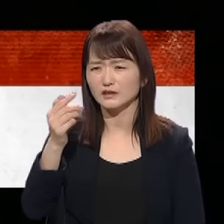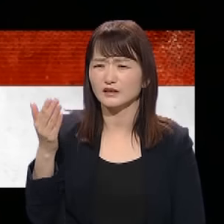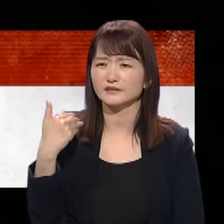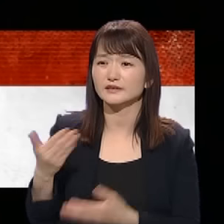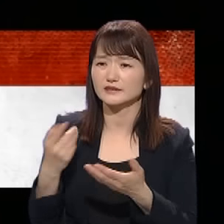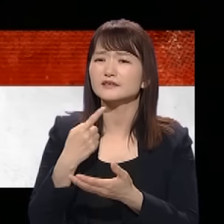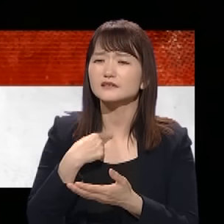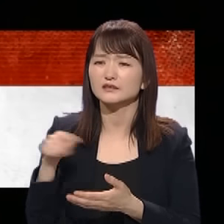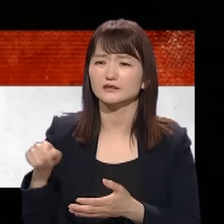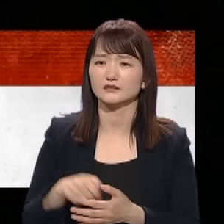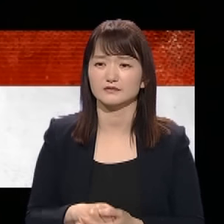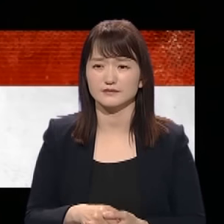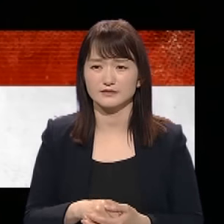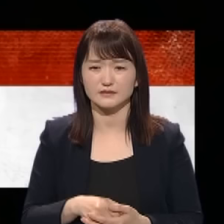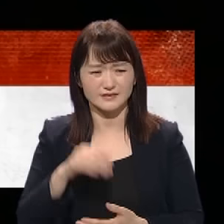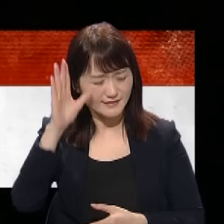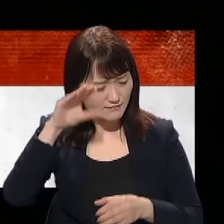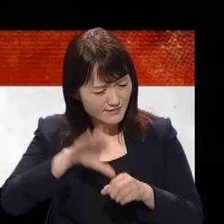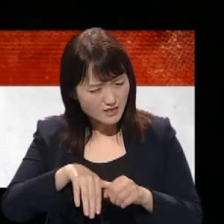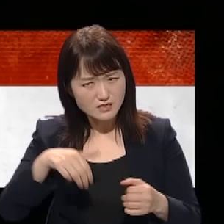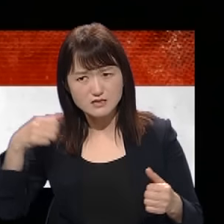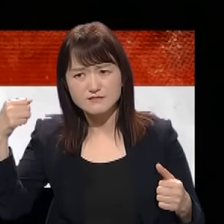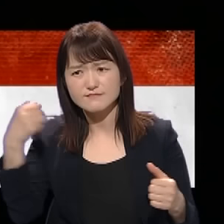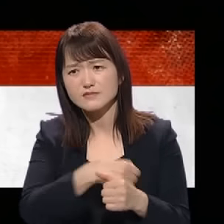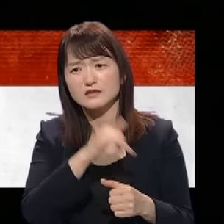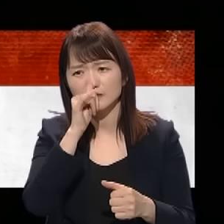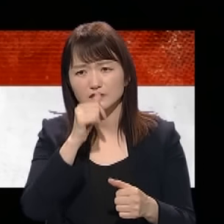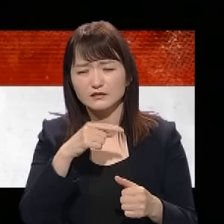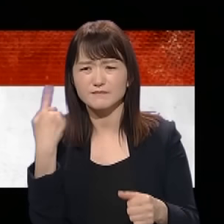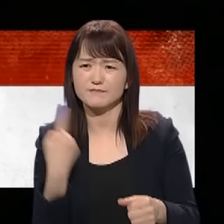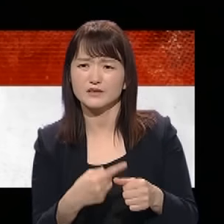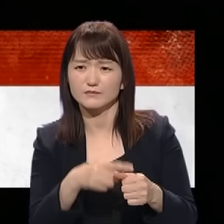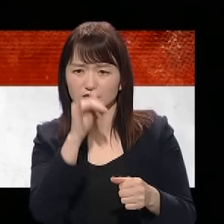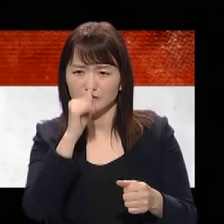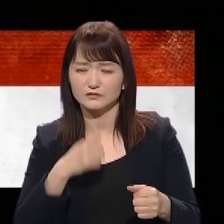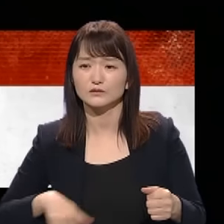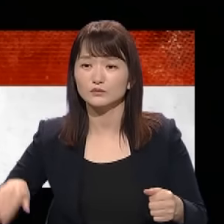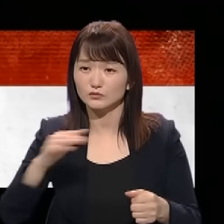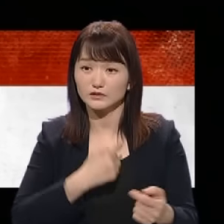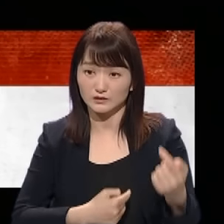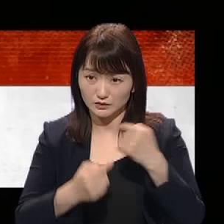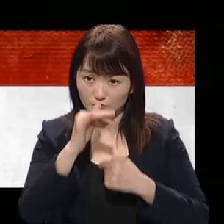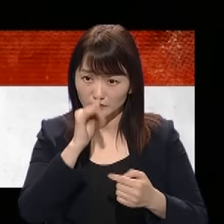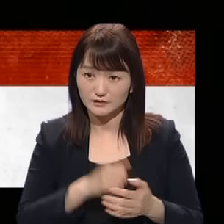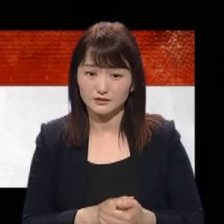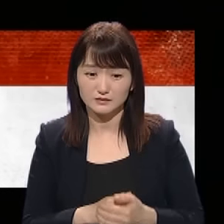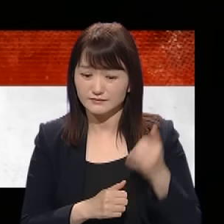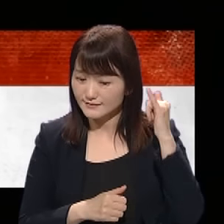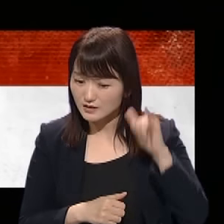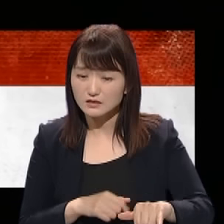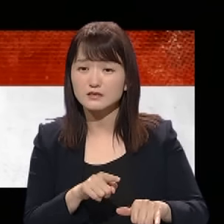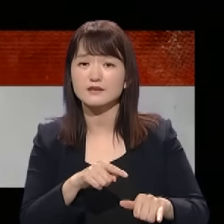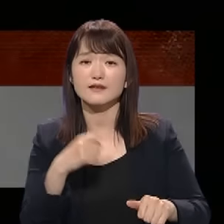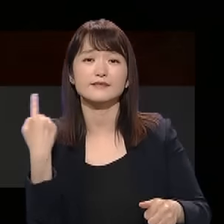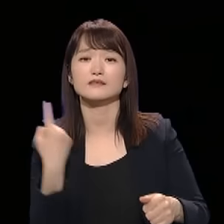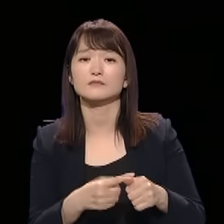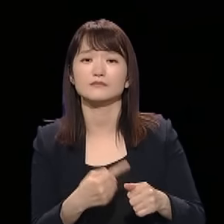이가. 이런 새끼가 말하는 게 씨. 저희가 제보를 받았습니다. 끊으라면